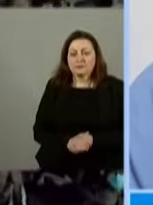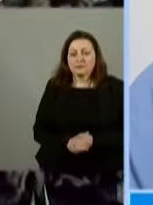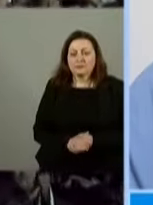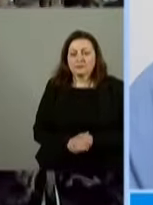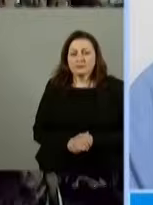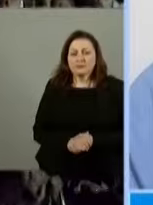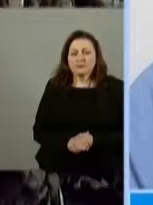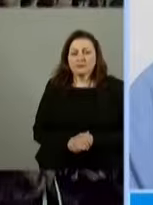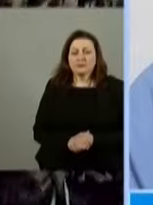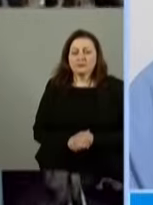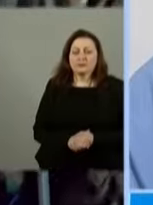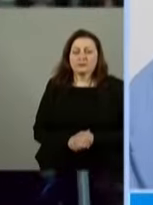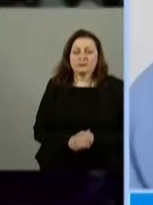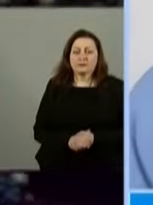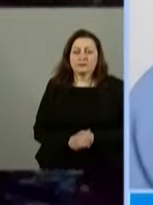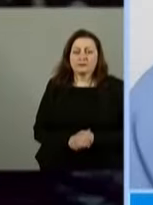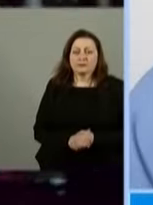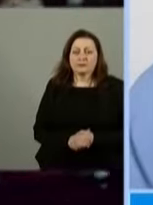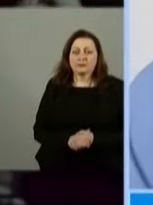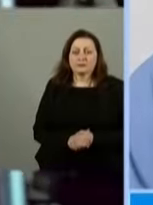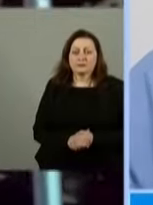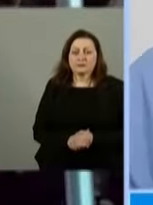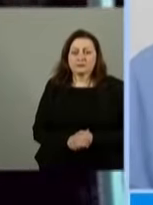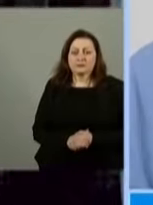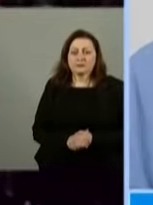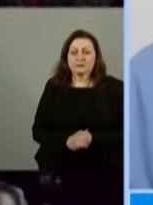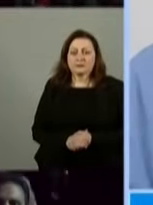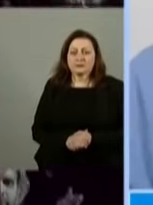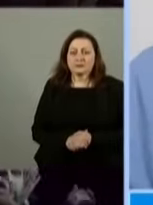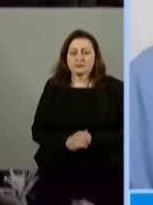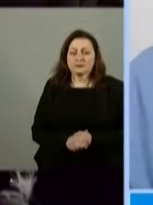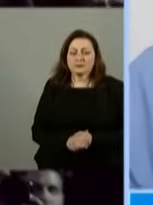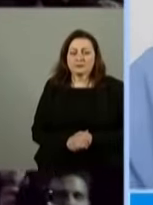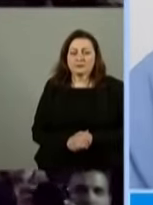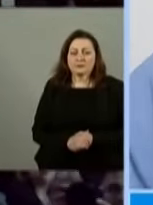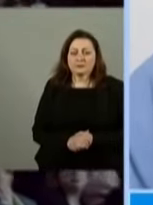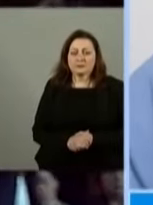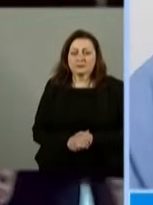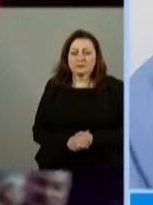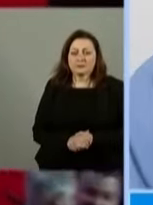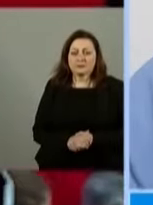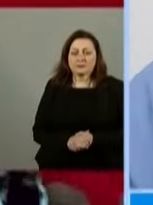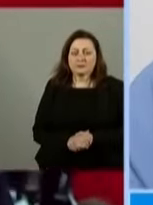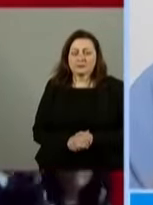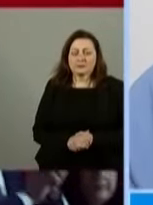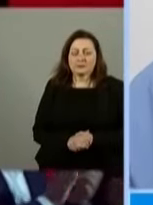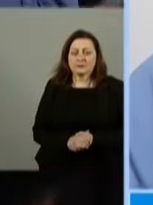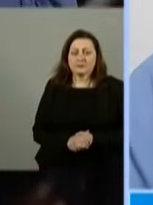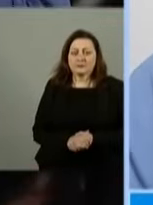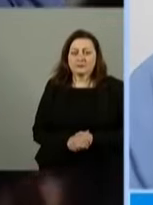Θα φτάσουν μέχρι τότε. Νίκο, ευχαριστώ. Θα φτάσουν. Εντάξει. Θα φτάσουν εκεί.